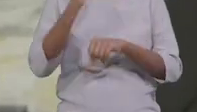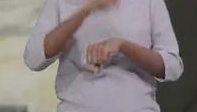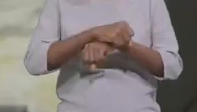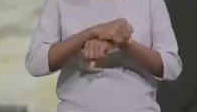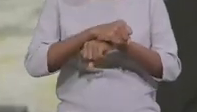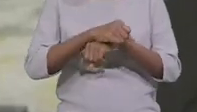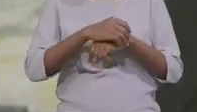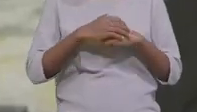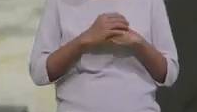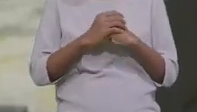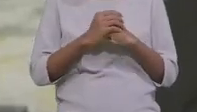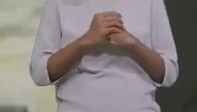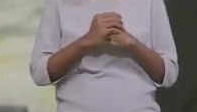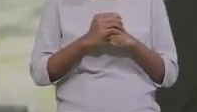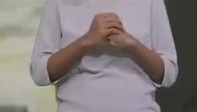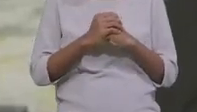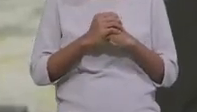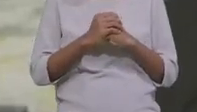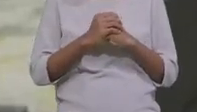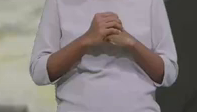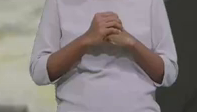qui triomphe.